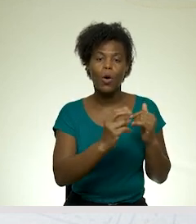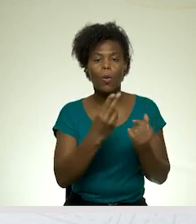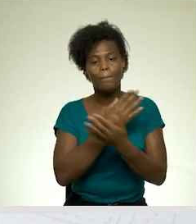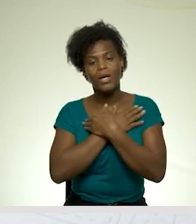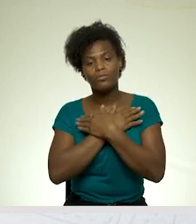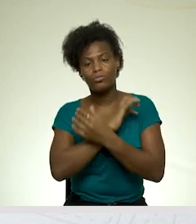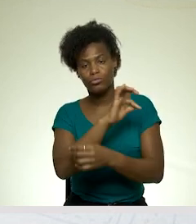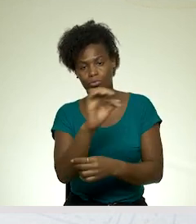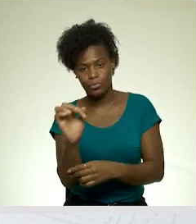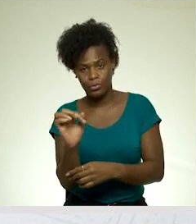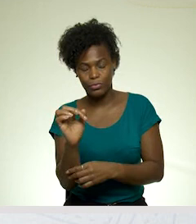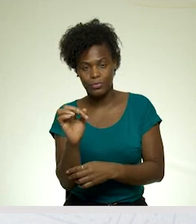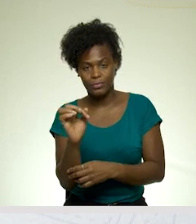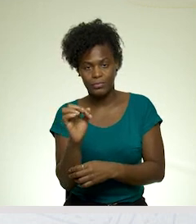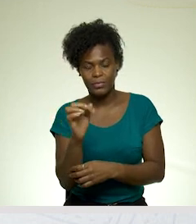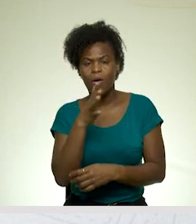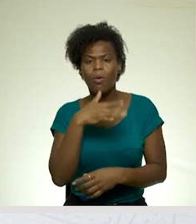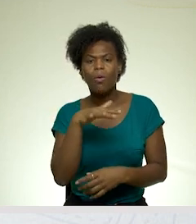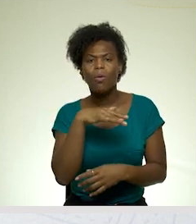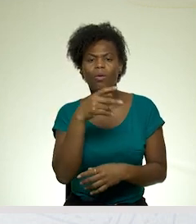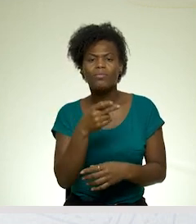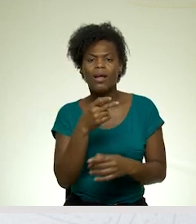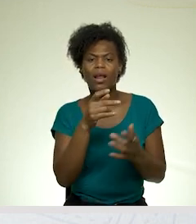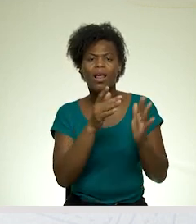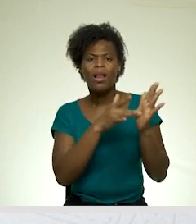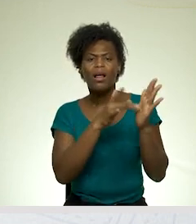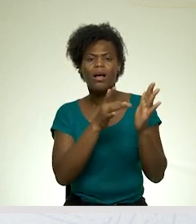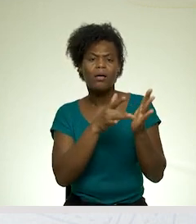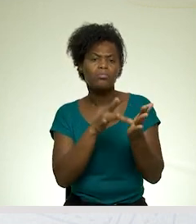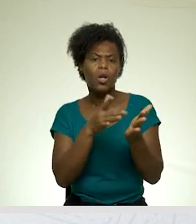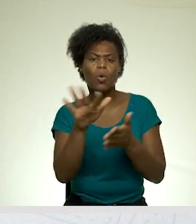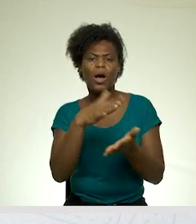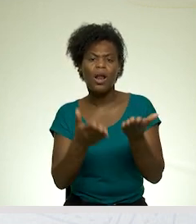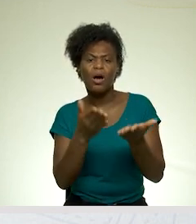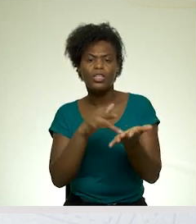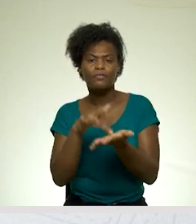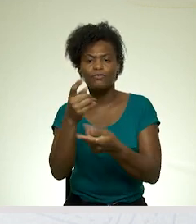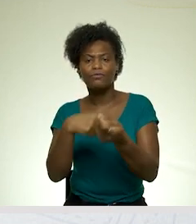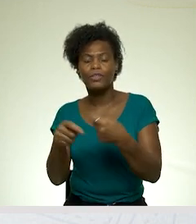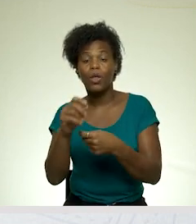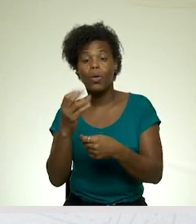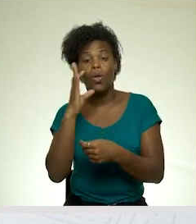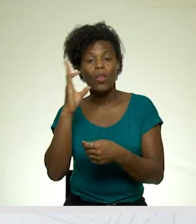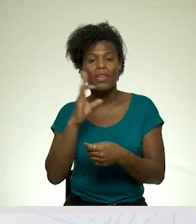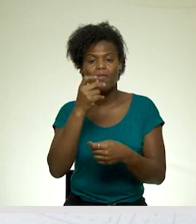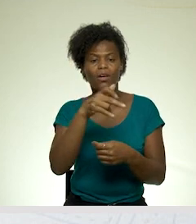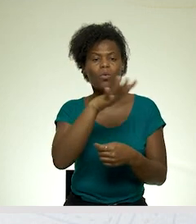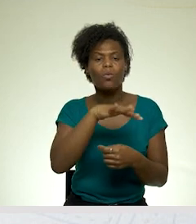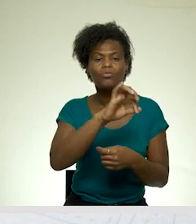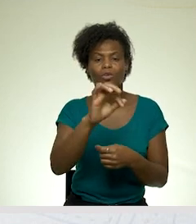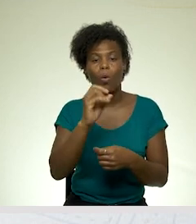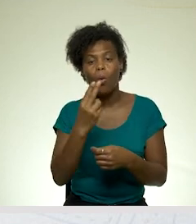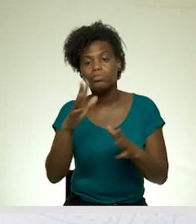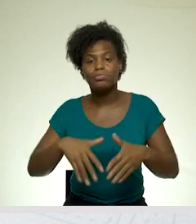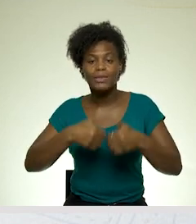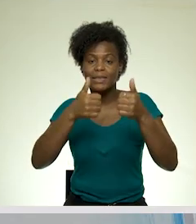ton ami où se trouve la librairie et un hôtel situé dans ton quartier ou dans ta